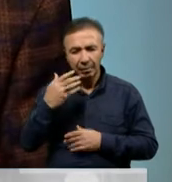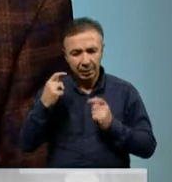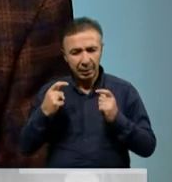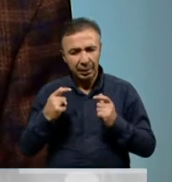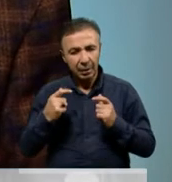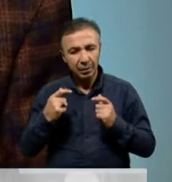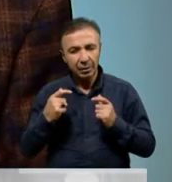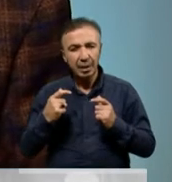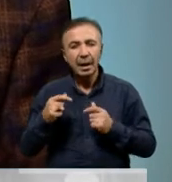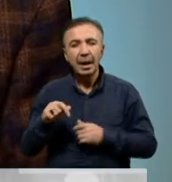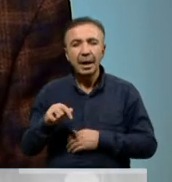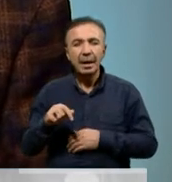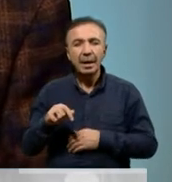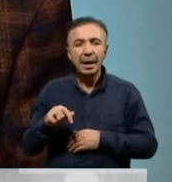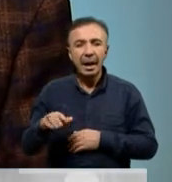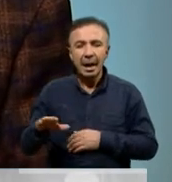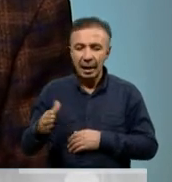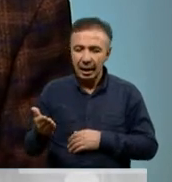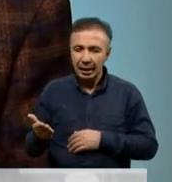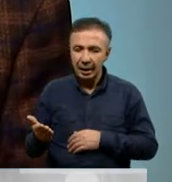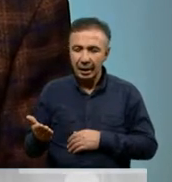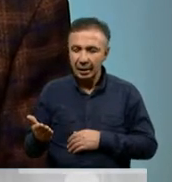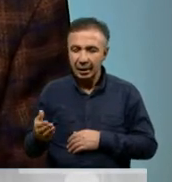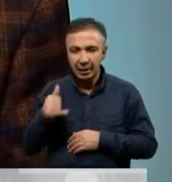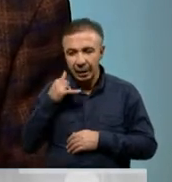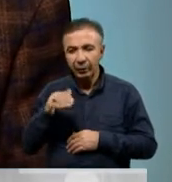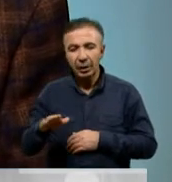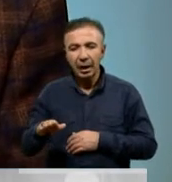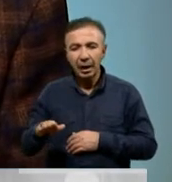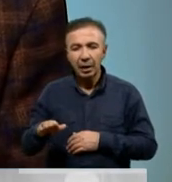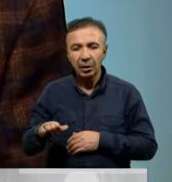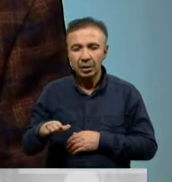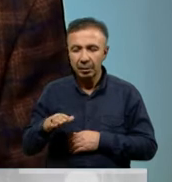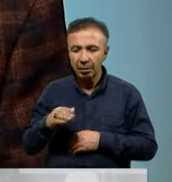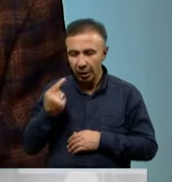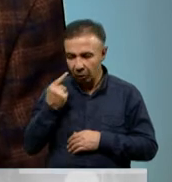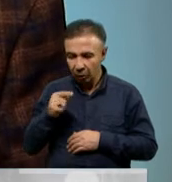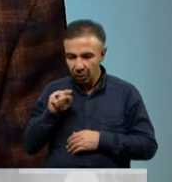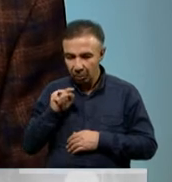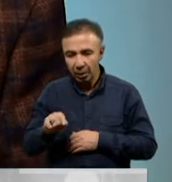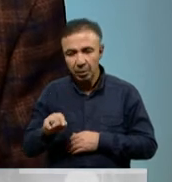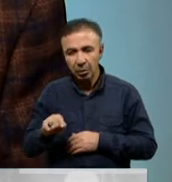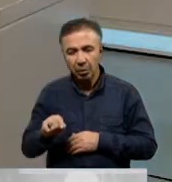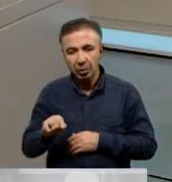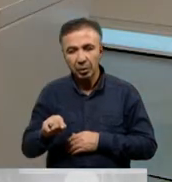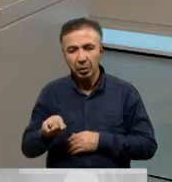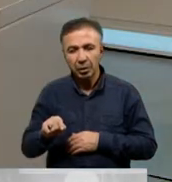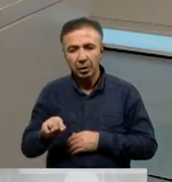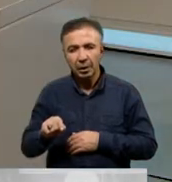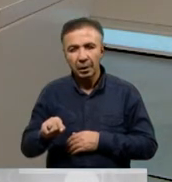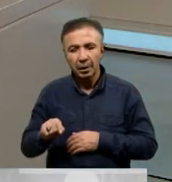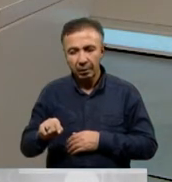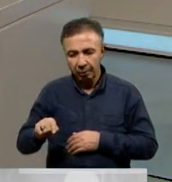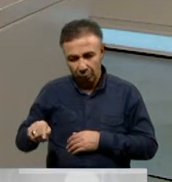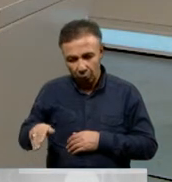eline alıyor Kim Aramış ona bakıyor şöyle sonra düğmeye basıyor cebine koyuyor Namaza devam ya